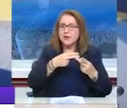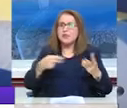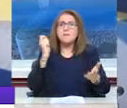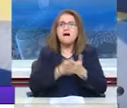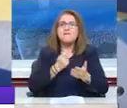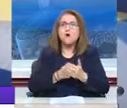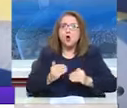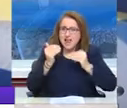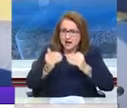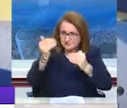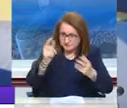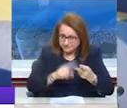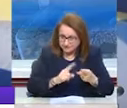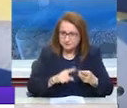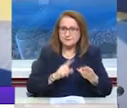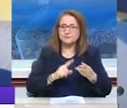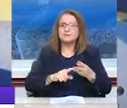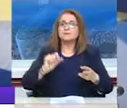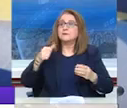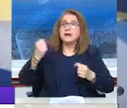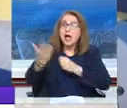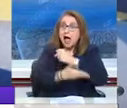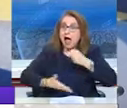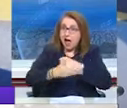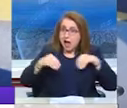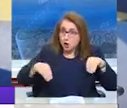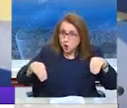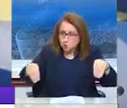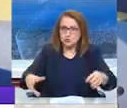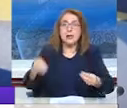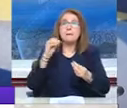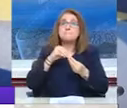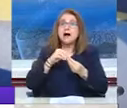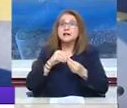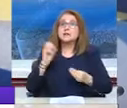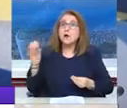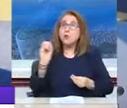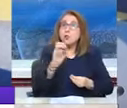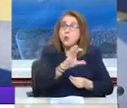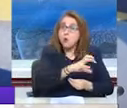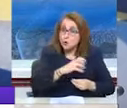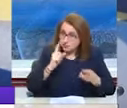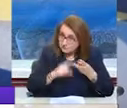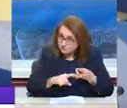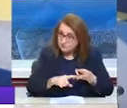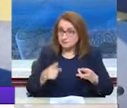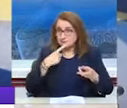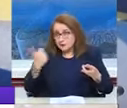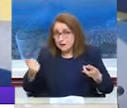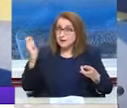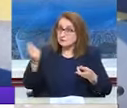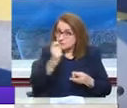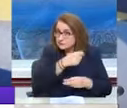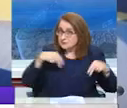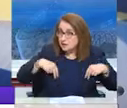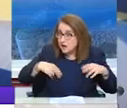τομέα, την ενίσχυση του προϋπολογισμού για το δώρο Πάσχα των εργαζομένων που τίθεται σε προσωρινή αναστολή της εργασιακής